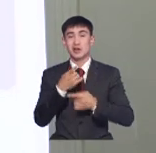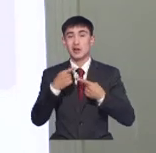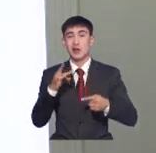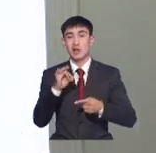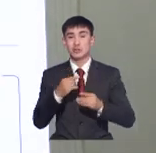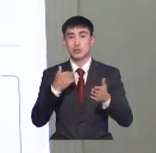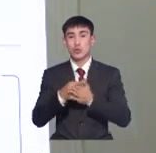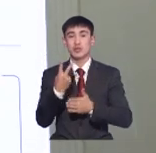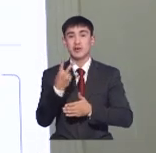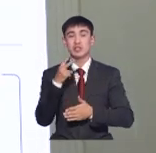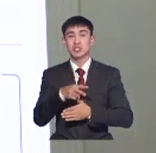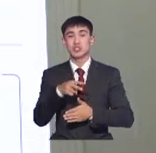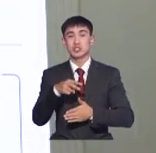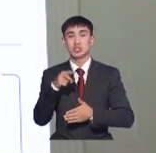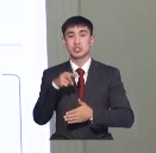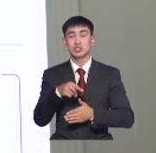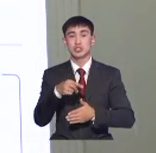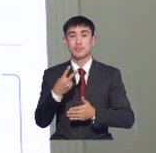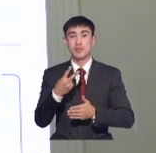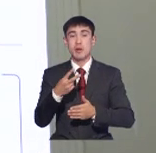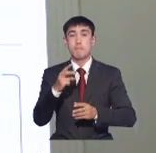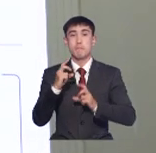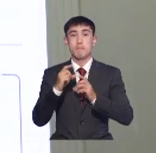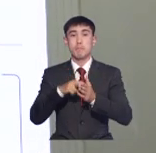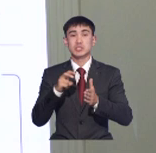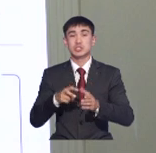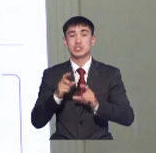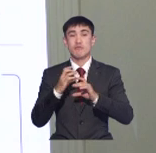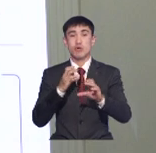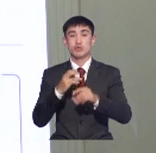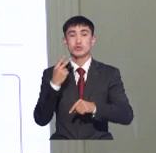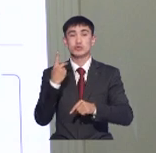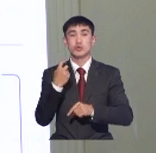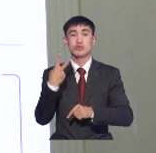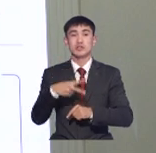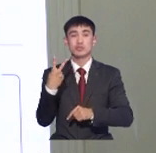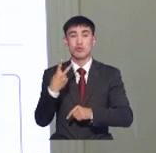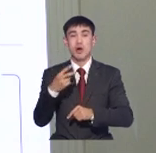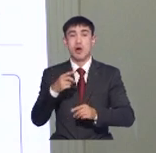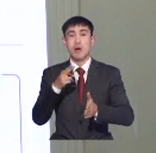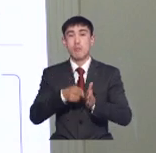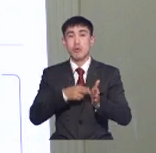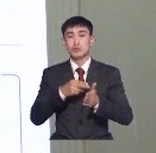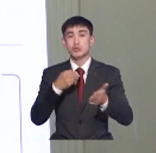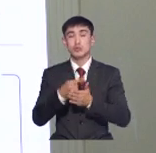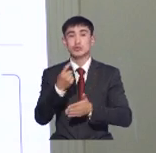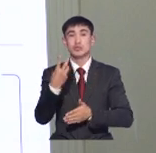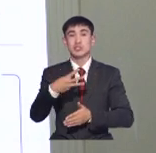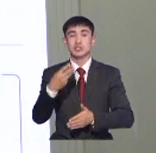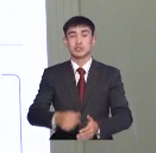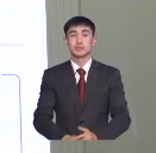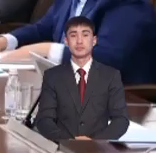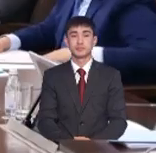раза до 2.000 единиц пассажирских вагонов до 122 А локомотивов до 130